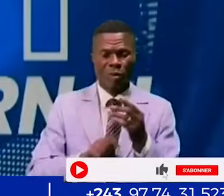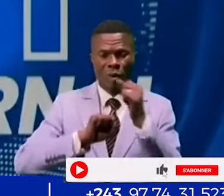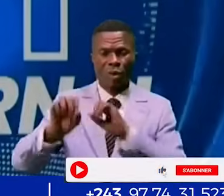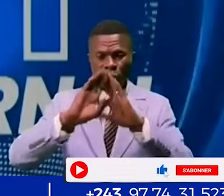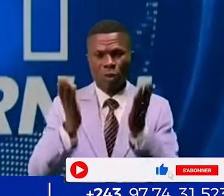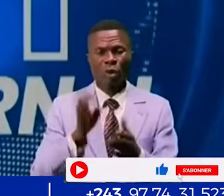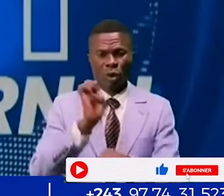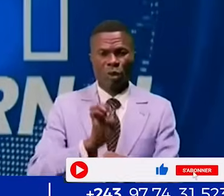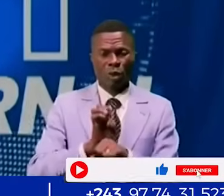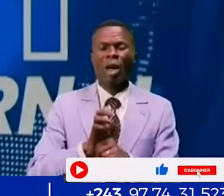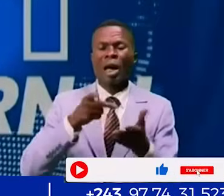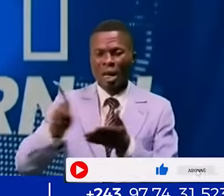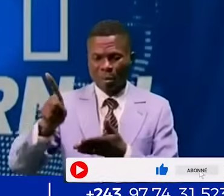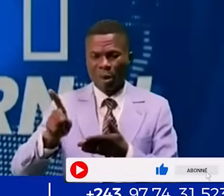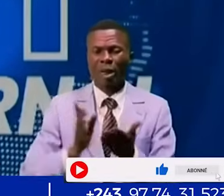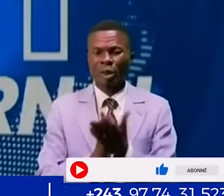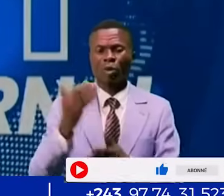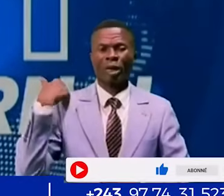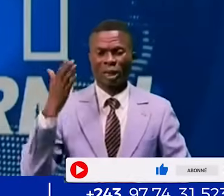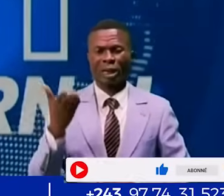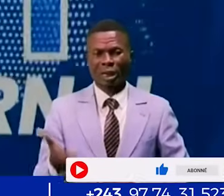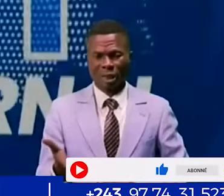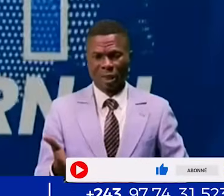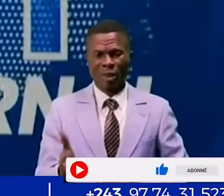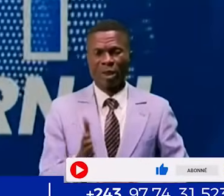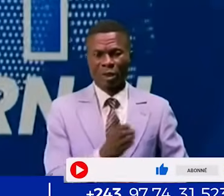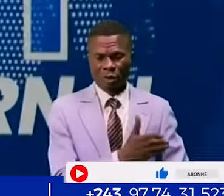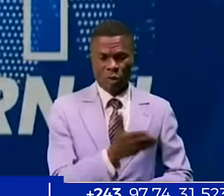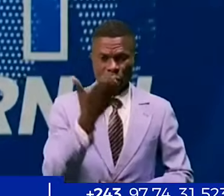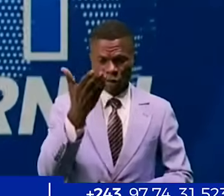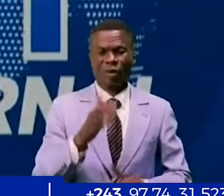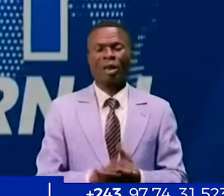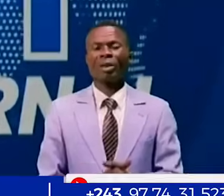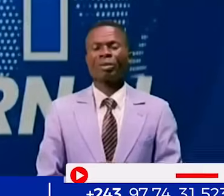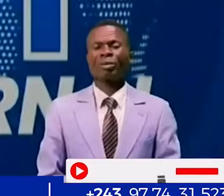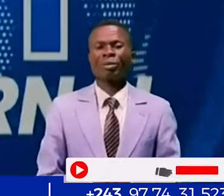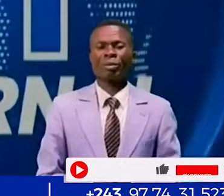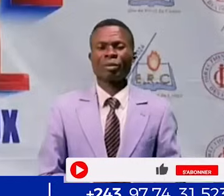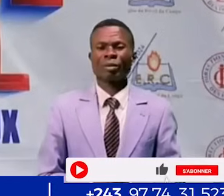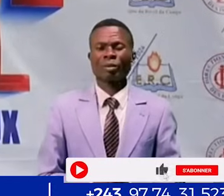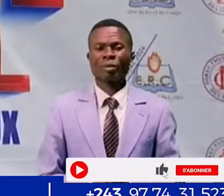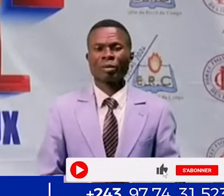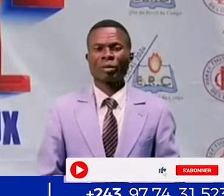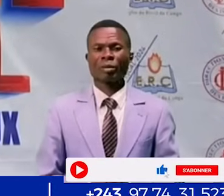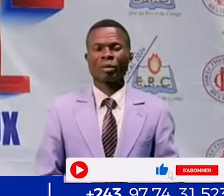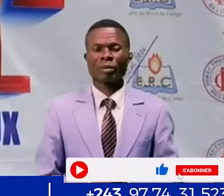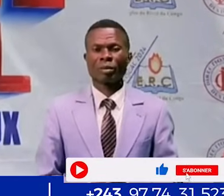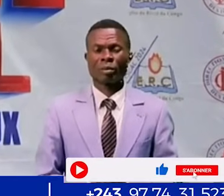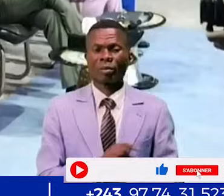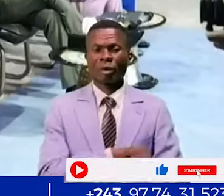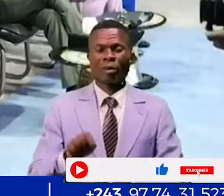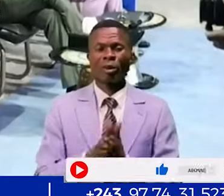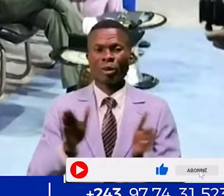sensibiliser ces églises à s'acquitter de leurs obligations vis-à-vis du fisc. Reportage Jean-Pierre Ndolo-Demazi. La